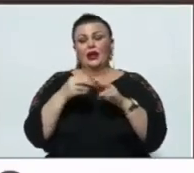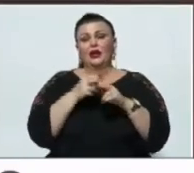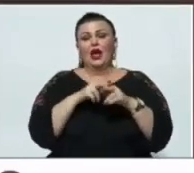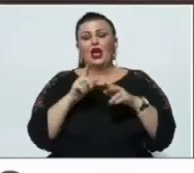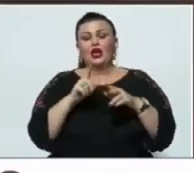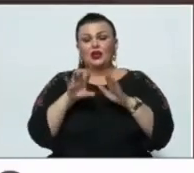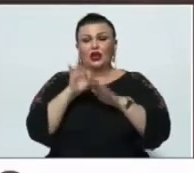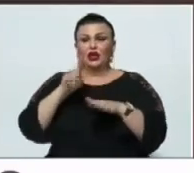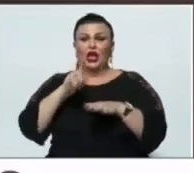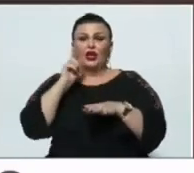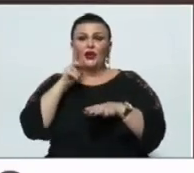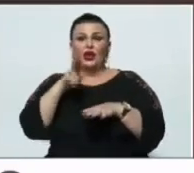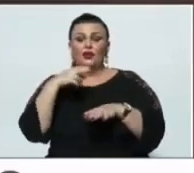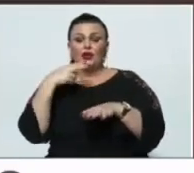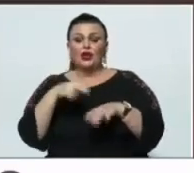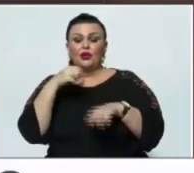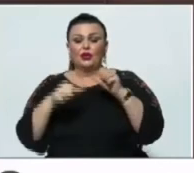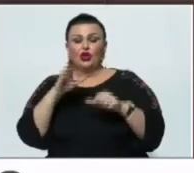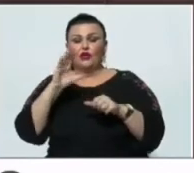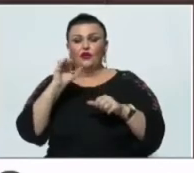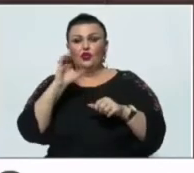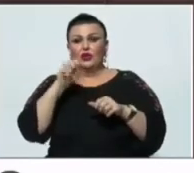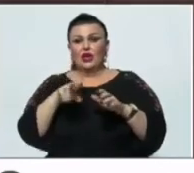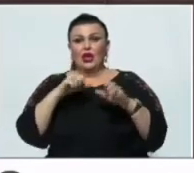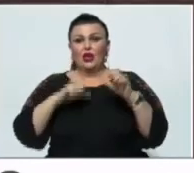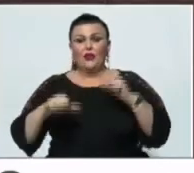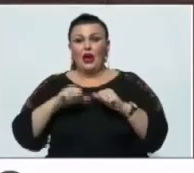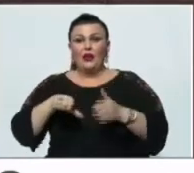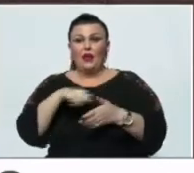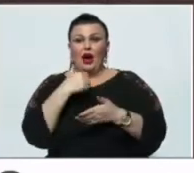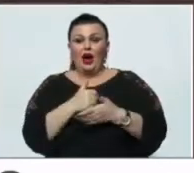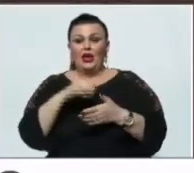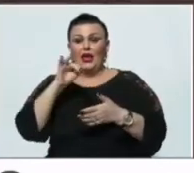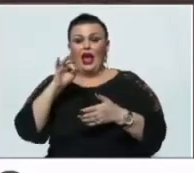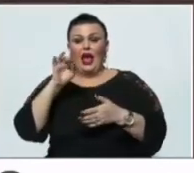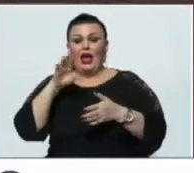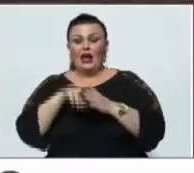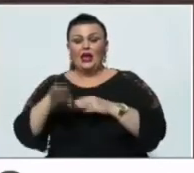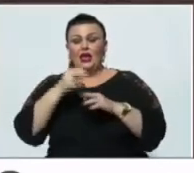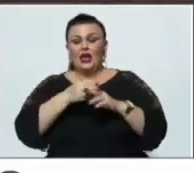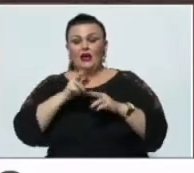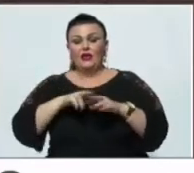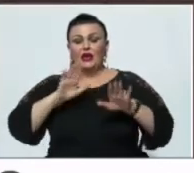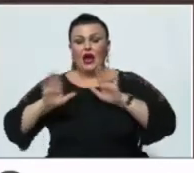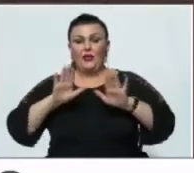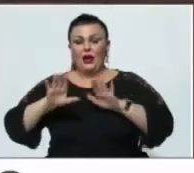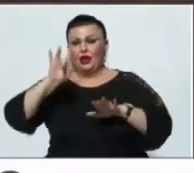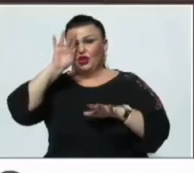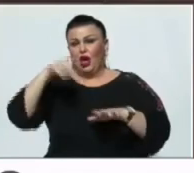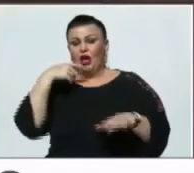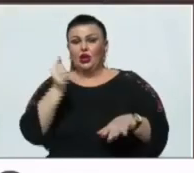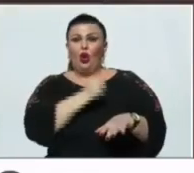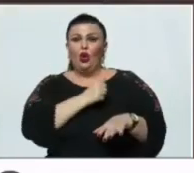idi. 2020-ci il həm də Vüsal müəllimin qeyd etdiyi kimi Ali Başkomandan İlham Əliyevin rəhbərliyi altında şanlı